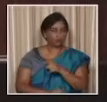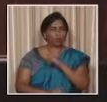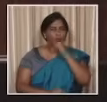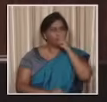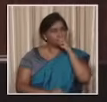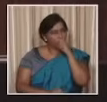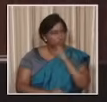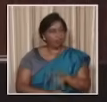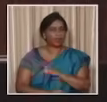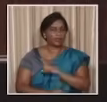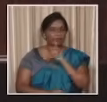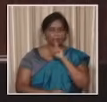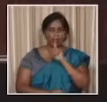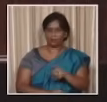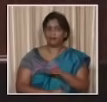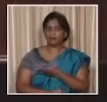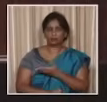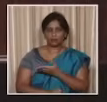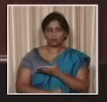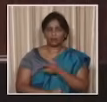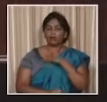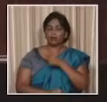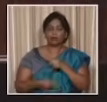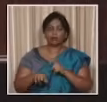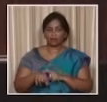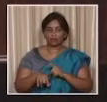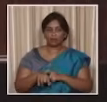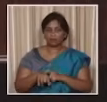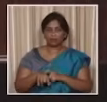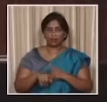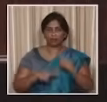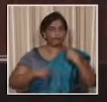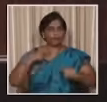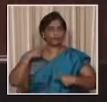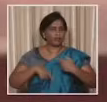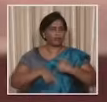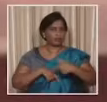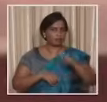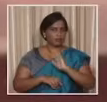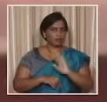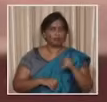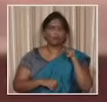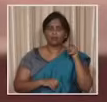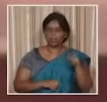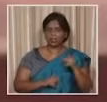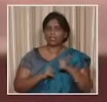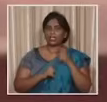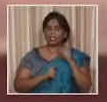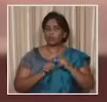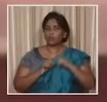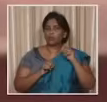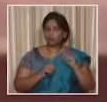පච හැල්ලක් ගෙනලා මෙතන දිගාරින්නේ. ඒ නිසා මේක විවාදයකට ගන්න නෙවෙයි. මෙතුමා ඉංජිනේරු සංස්ථාවේ කරපු